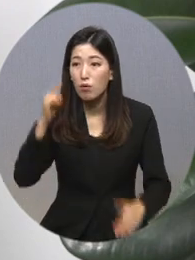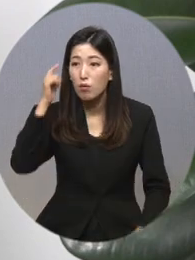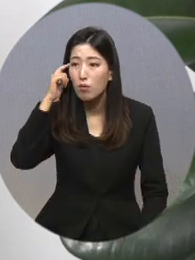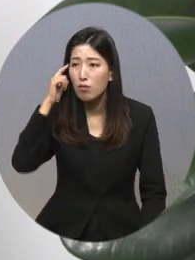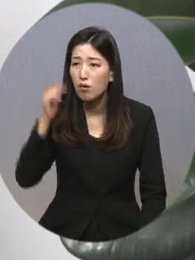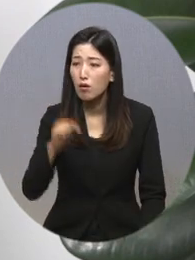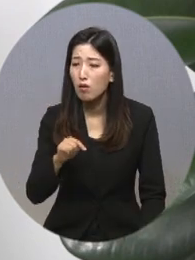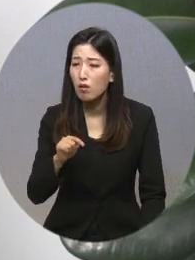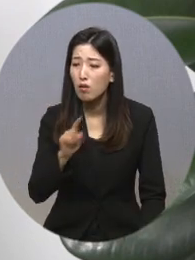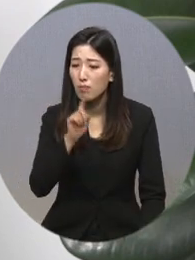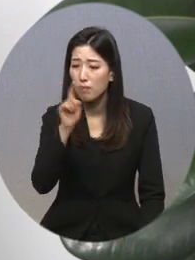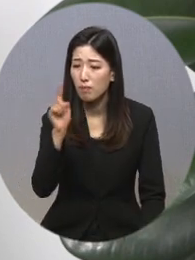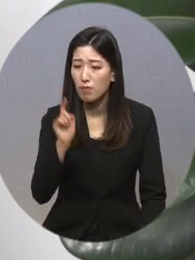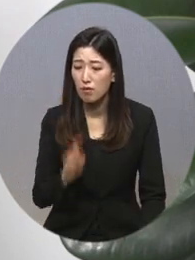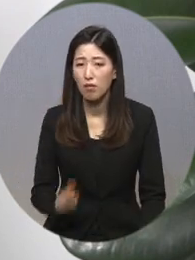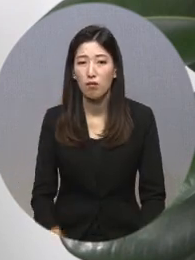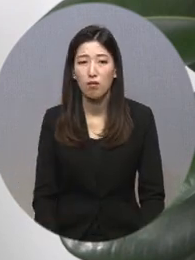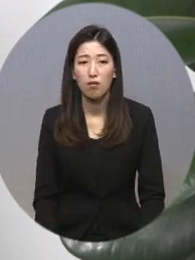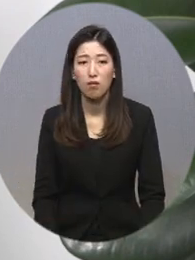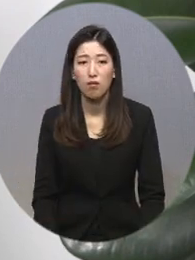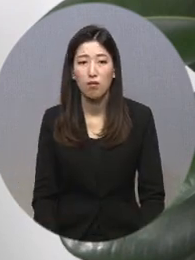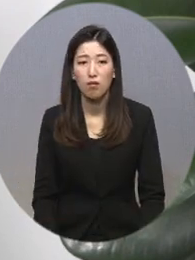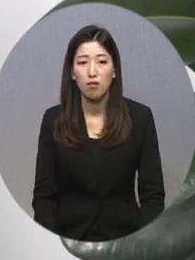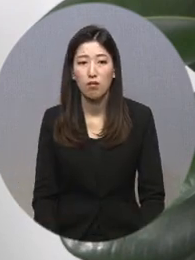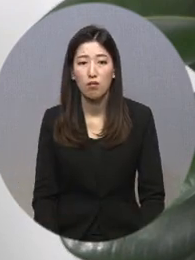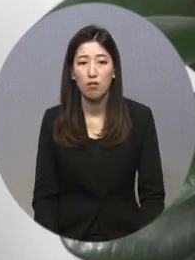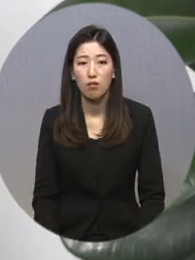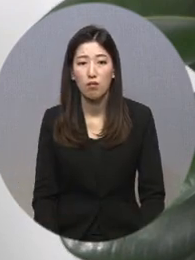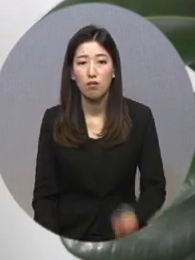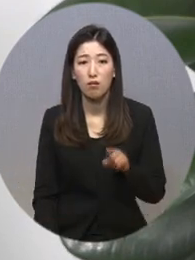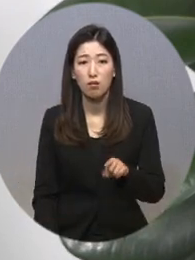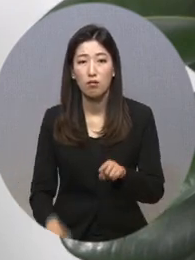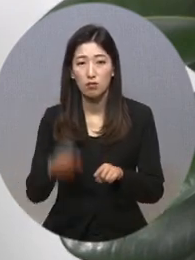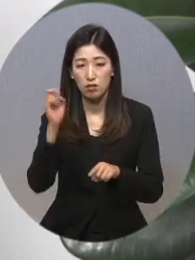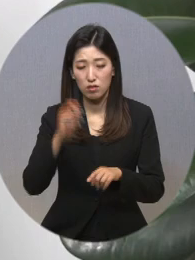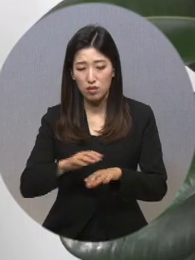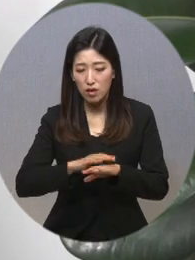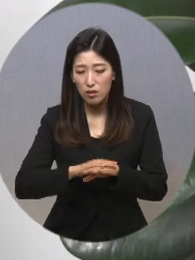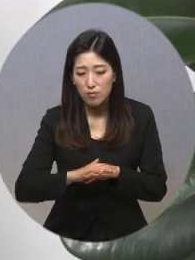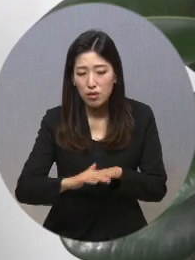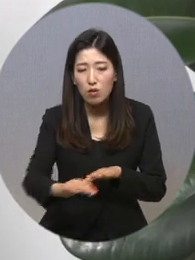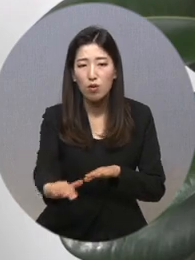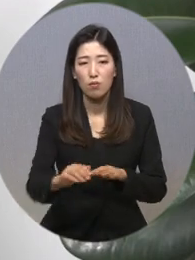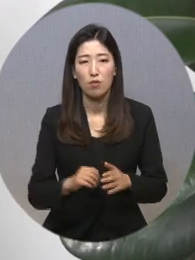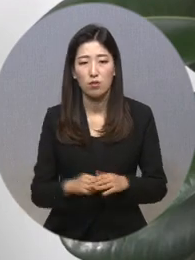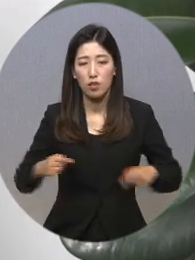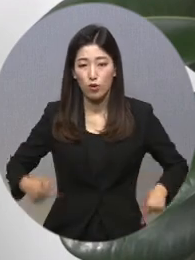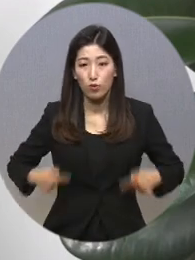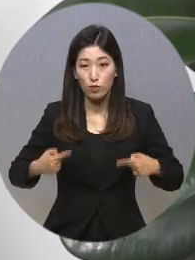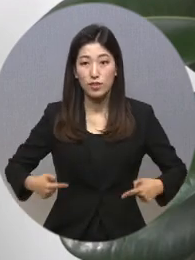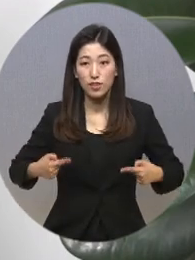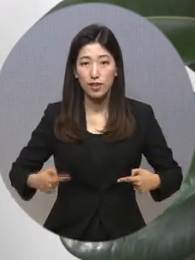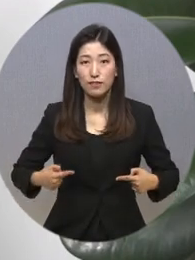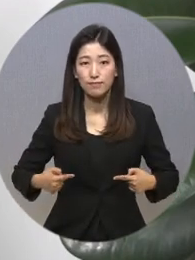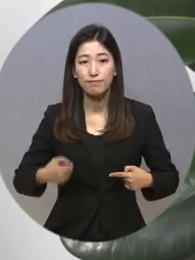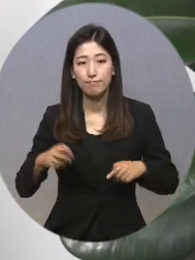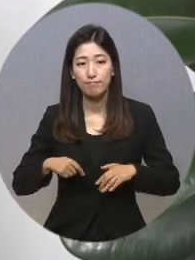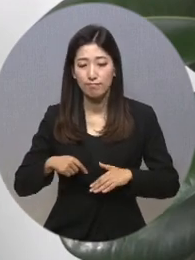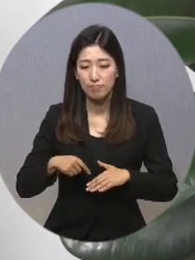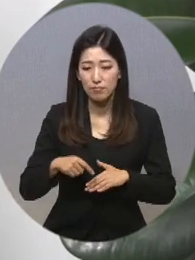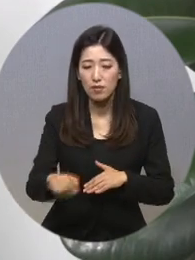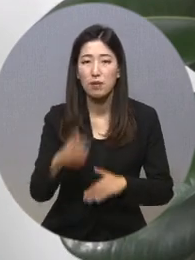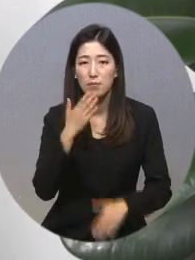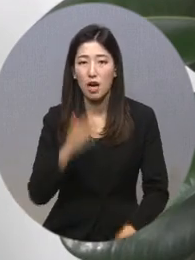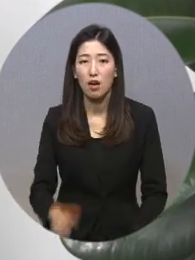지금도 이해를 못하겠습니다. 그냥 그대로 이렇게 스무스하게 내버려둔다면 장애인과 비장애인이